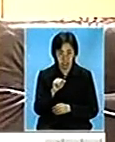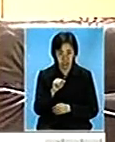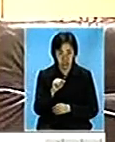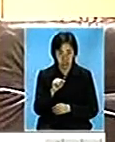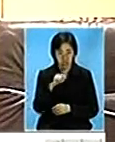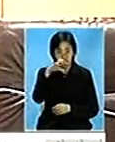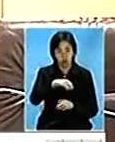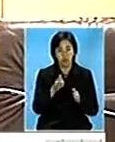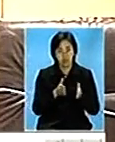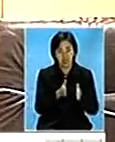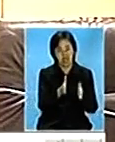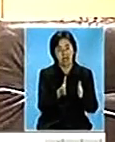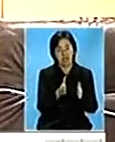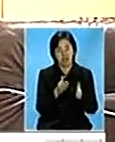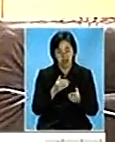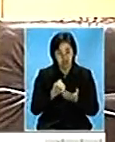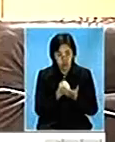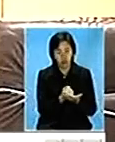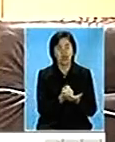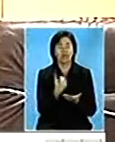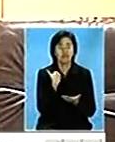ได้สั่งให้กรมทางหลวงพิจารณาดำเนินการ